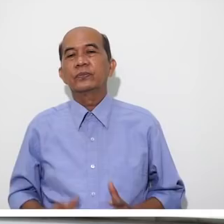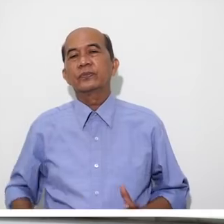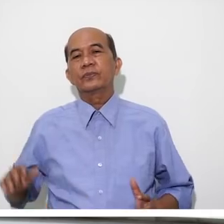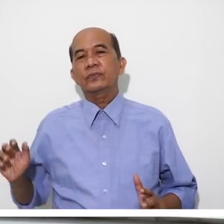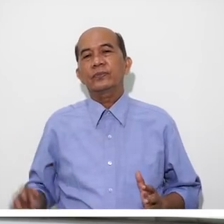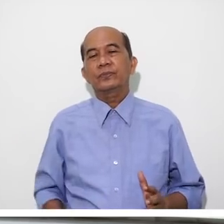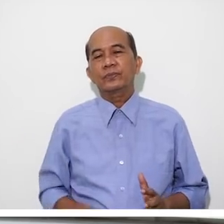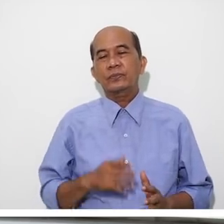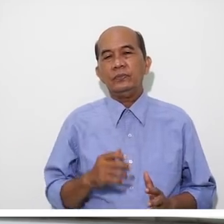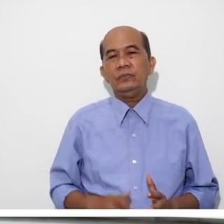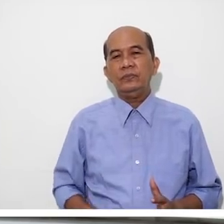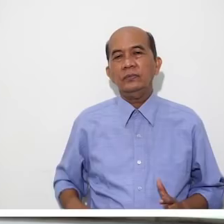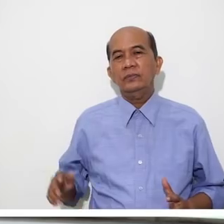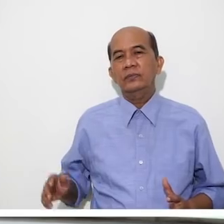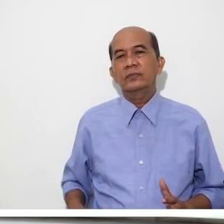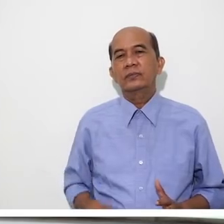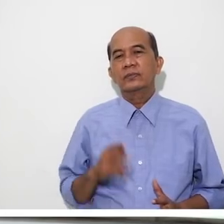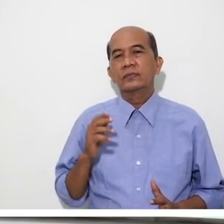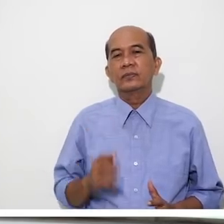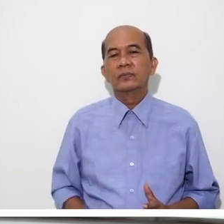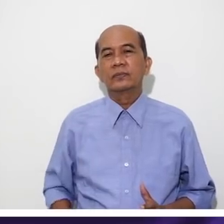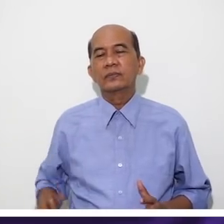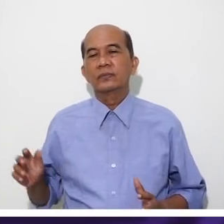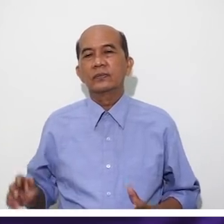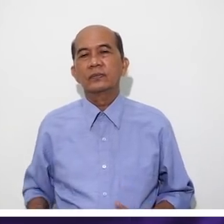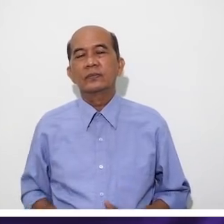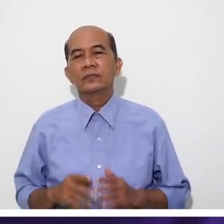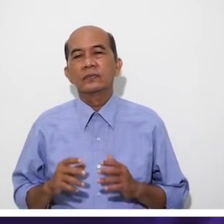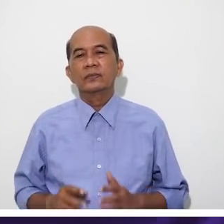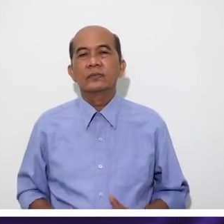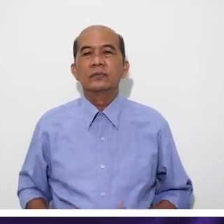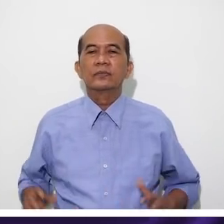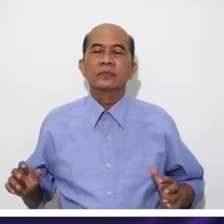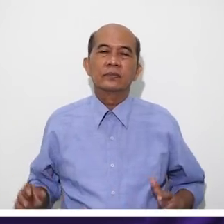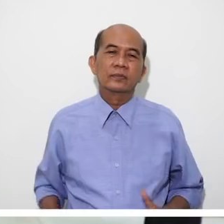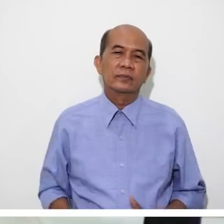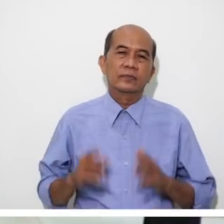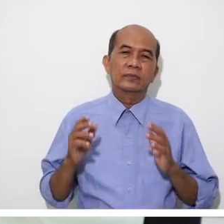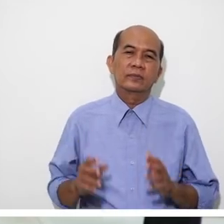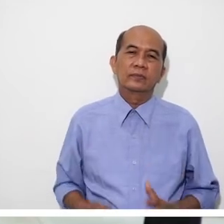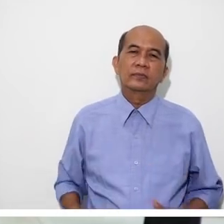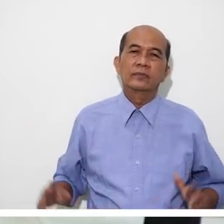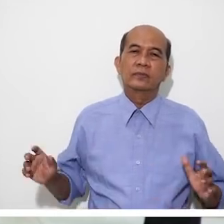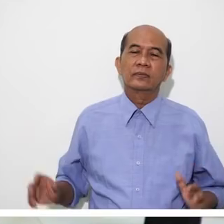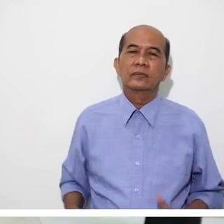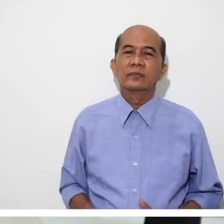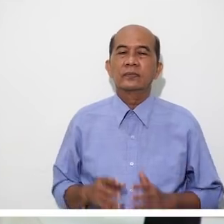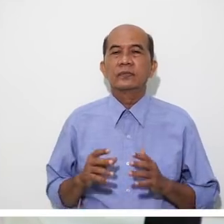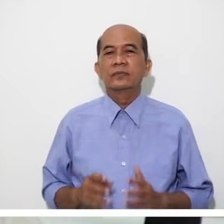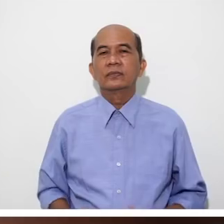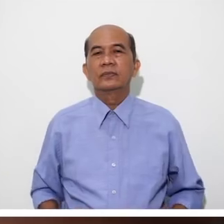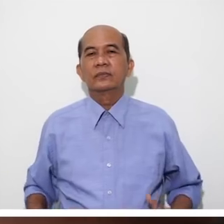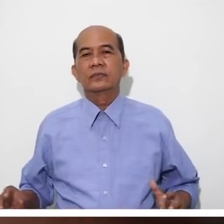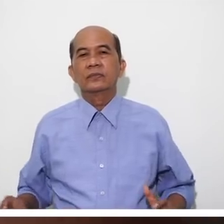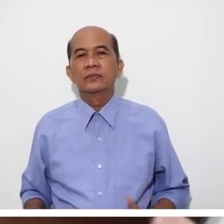telah berjanji dan mengenapi bahwa Kau telah menerima kami apa adanya. Biarlah kami yang memperhatikan kasih yang tanpa syarat itu untuk